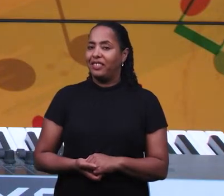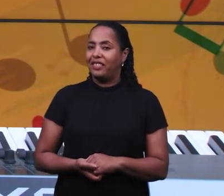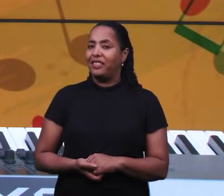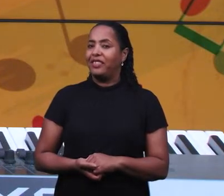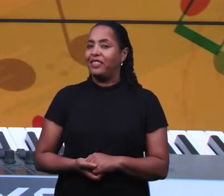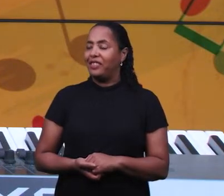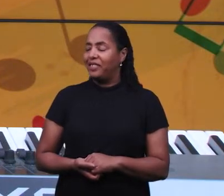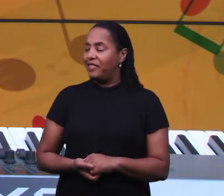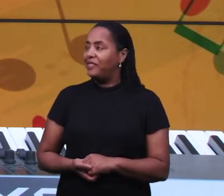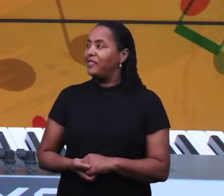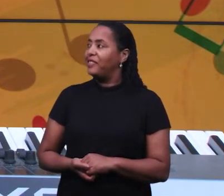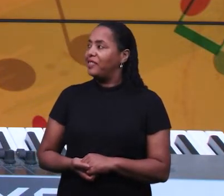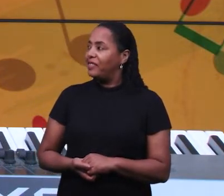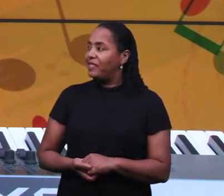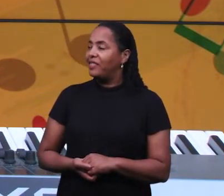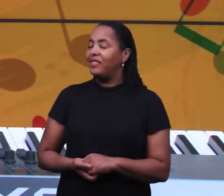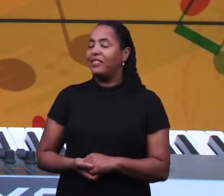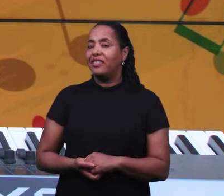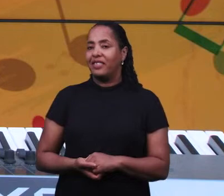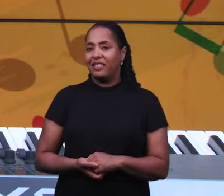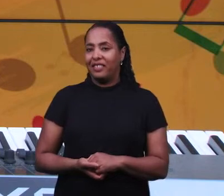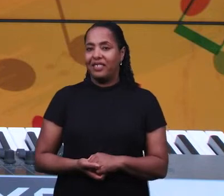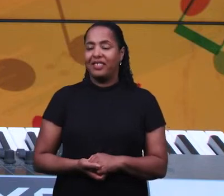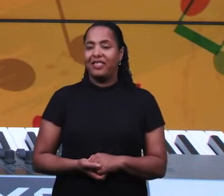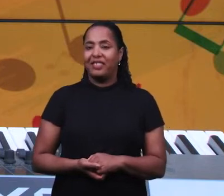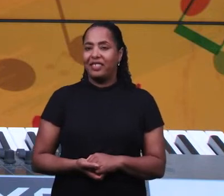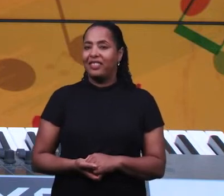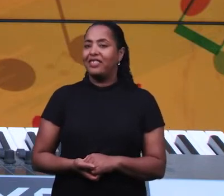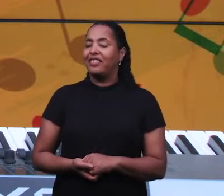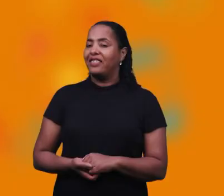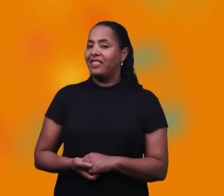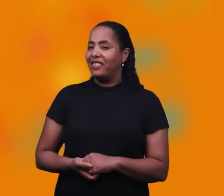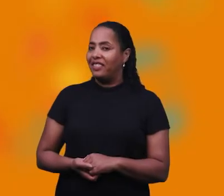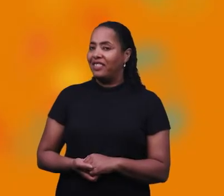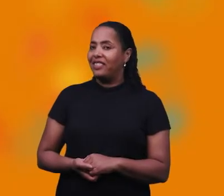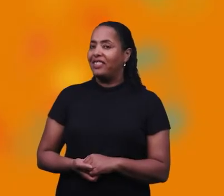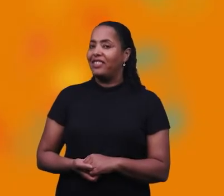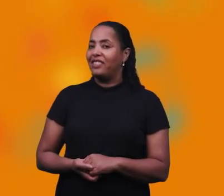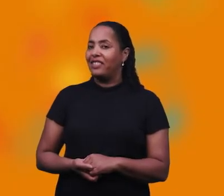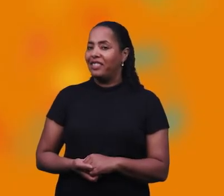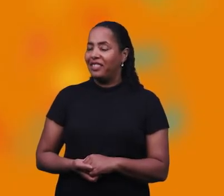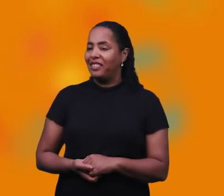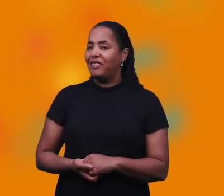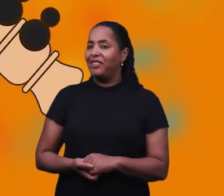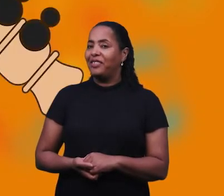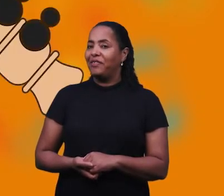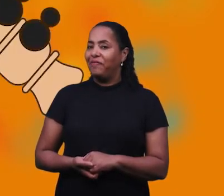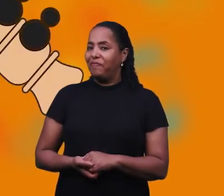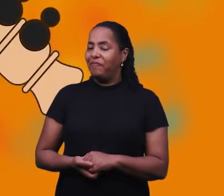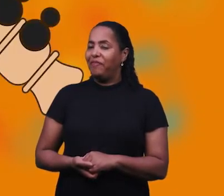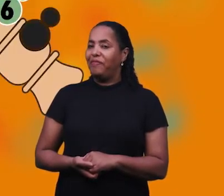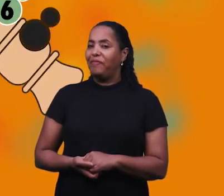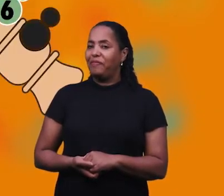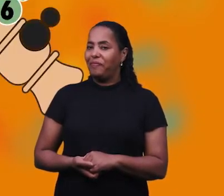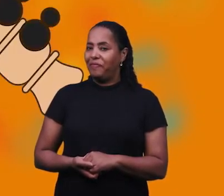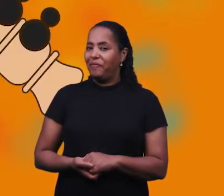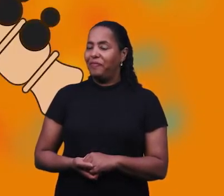fá, mi, ré, mi. 3 e